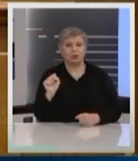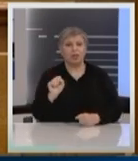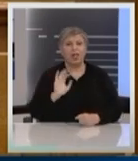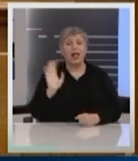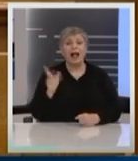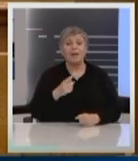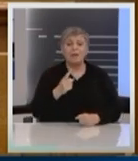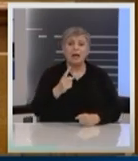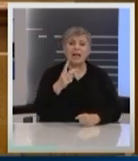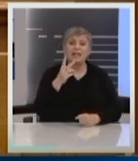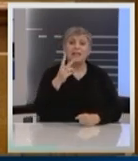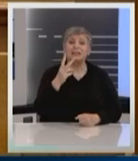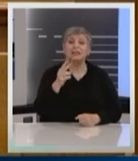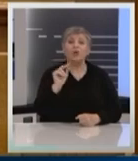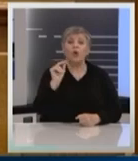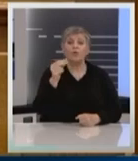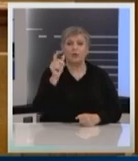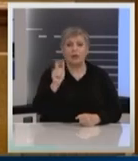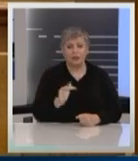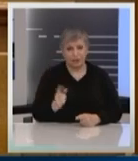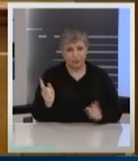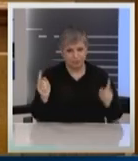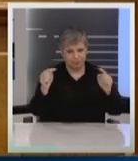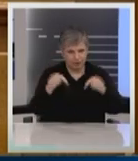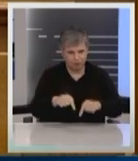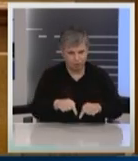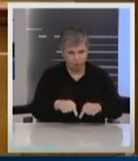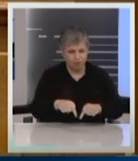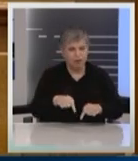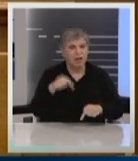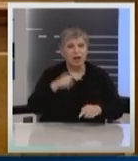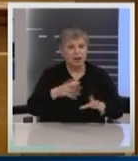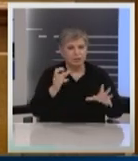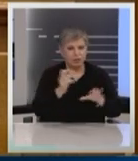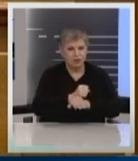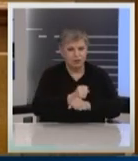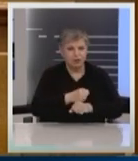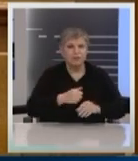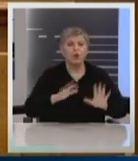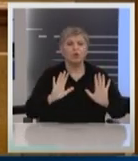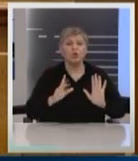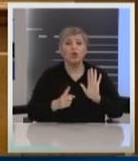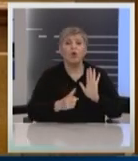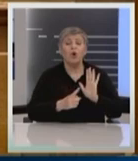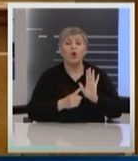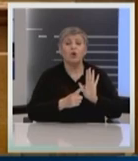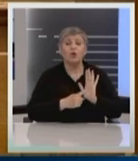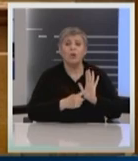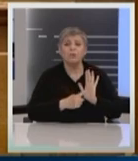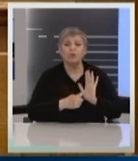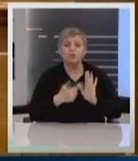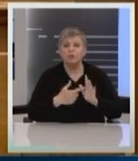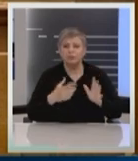βουλευτές παρόντες, δεν θα πέρναγε αυτό. Έτσι πέρασε ο νόμος. Δηλώνω